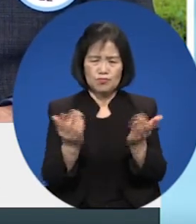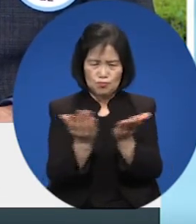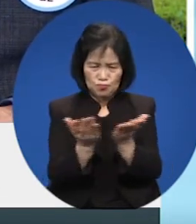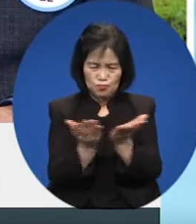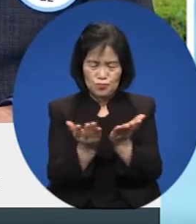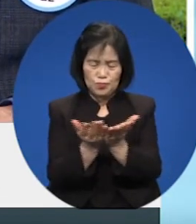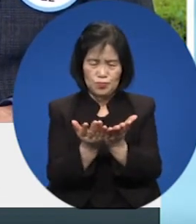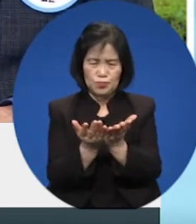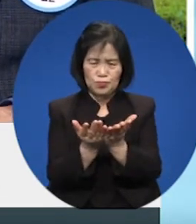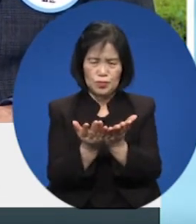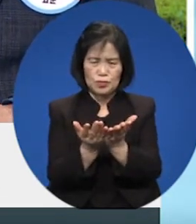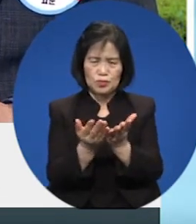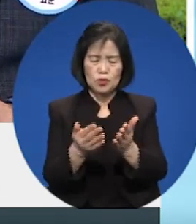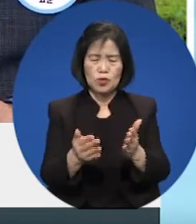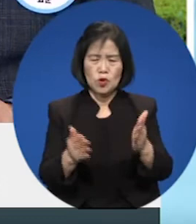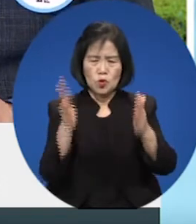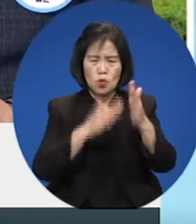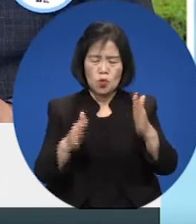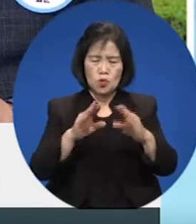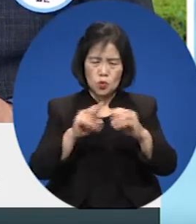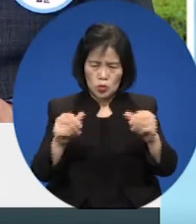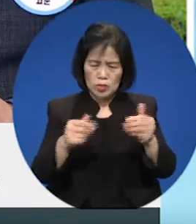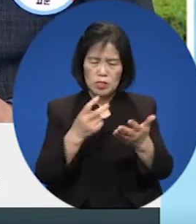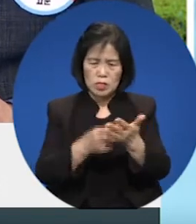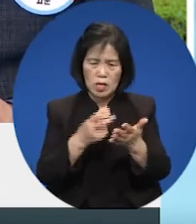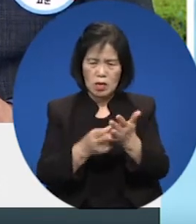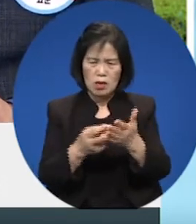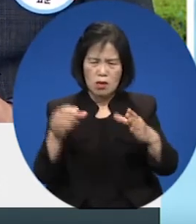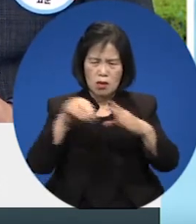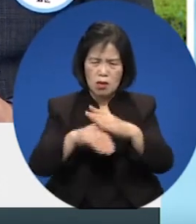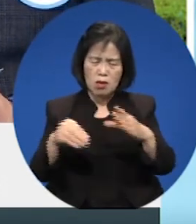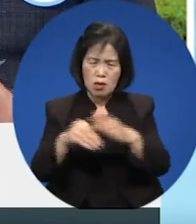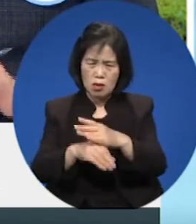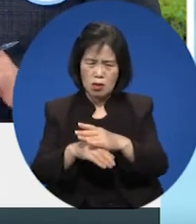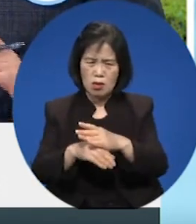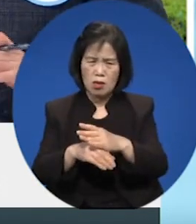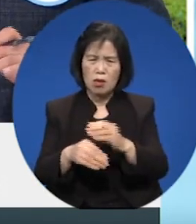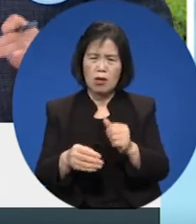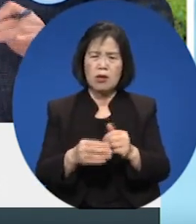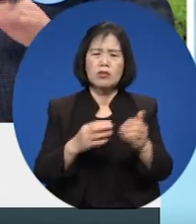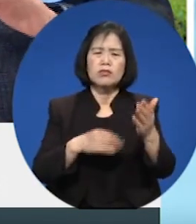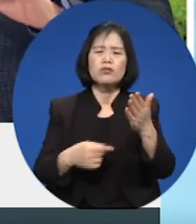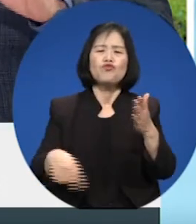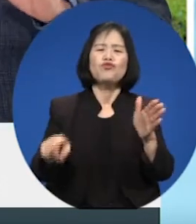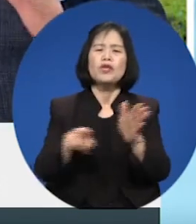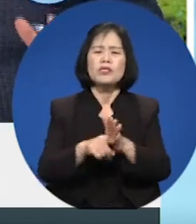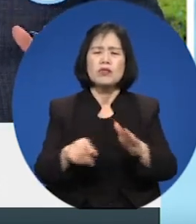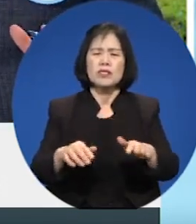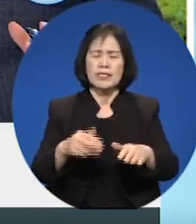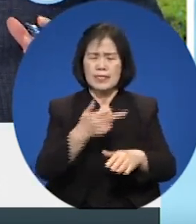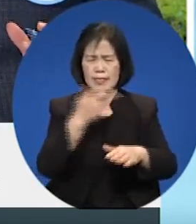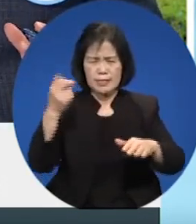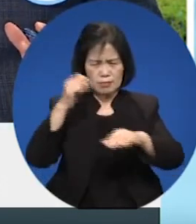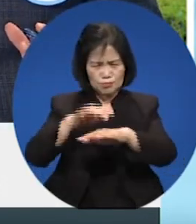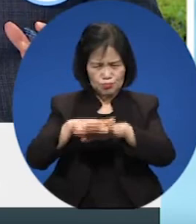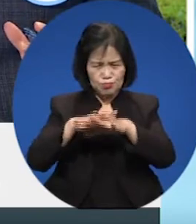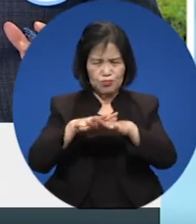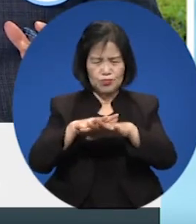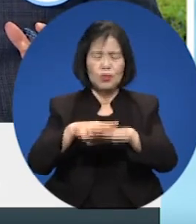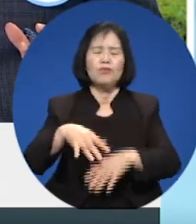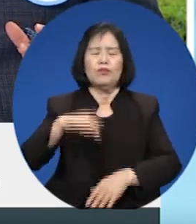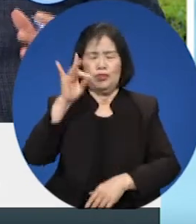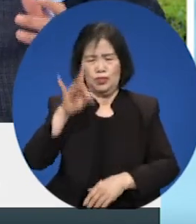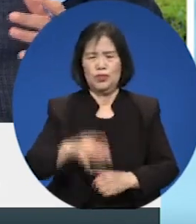어 뭐 00 토지 제모 이런 것들을 이제 늦겠다 이런 부분들 그럴려면 전체 큰 그림이 좀 나왔으면 좋겠습니다